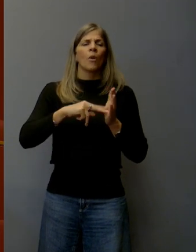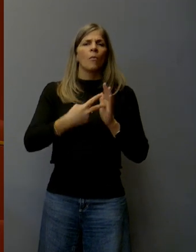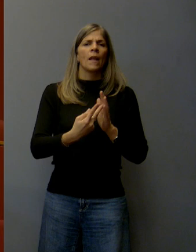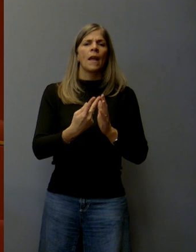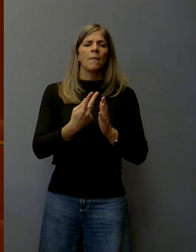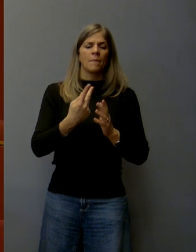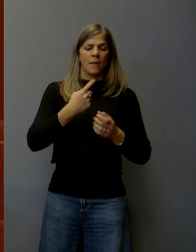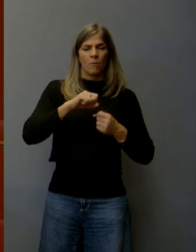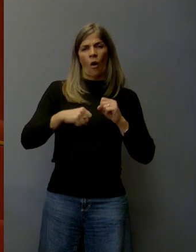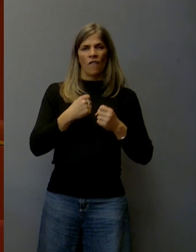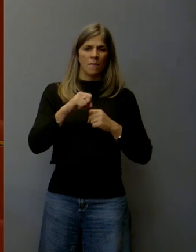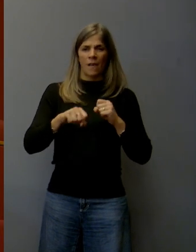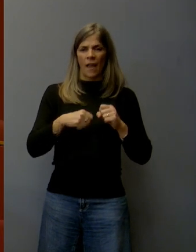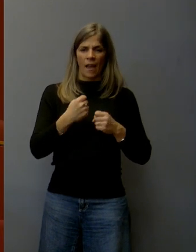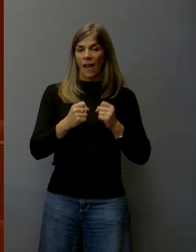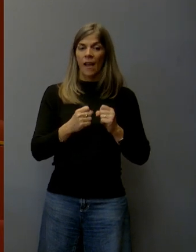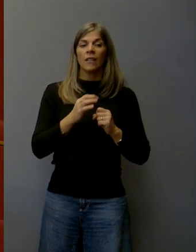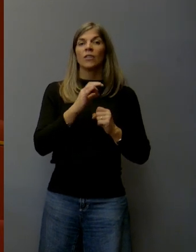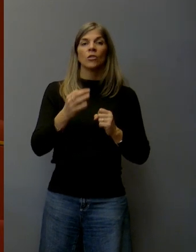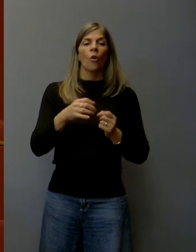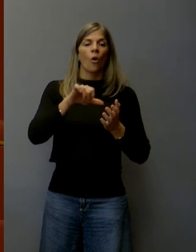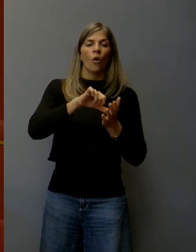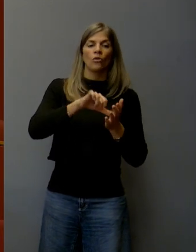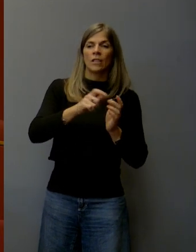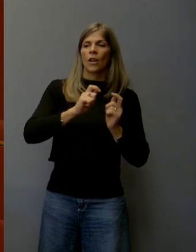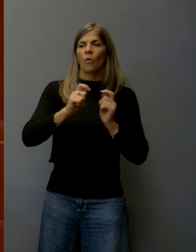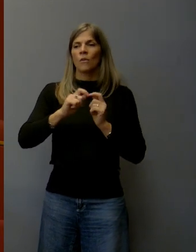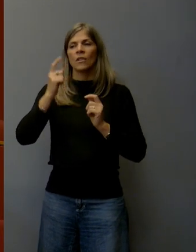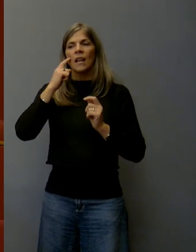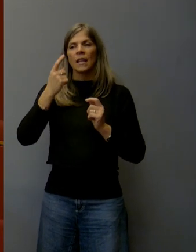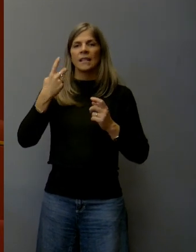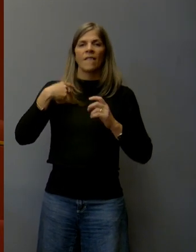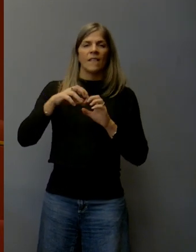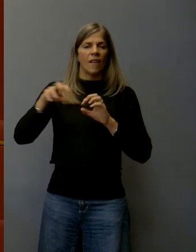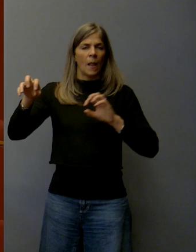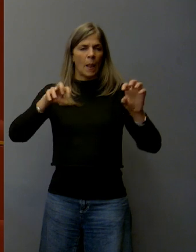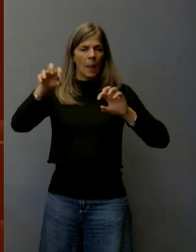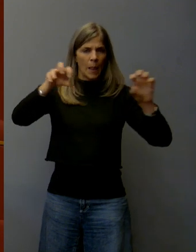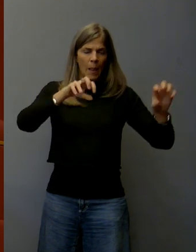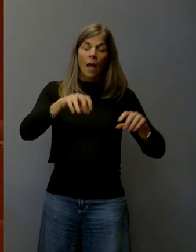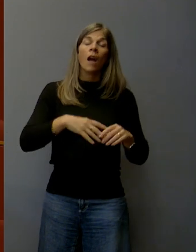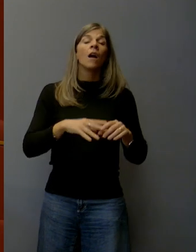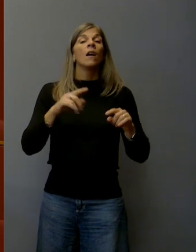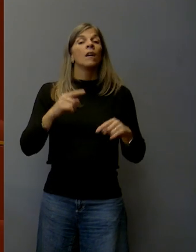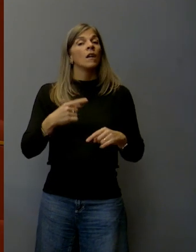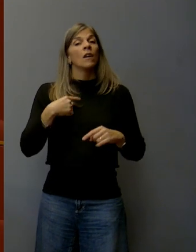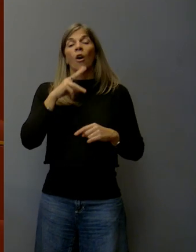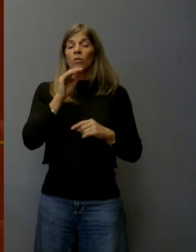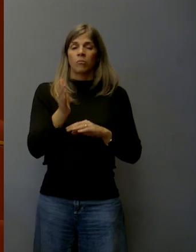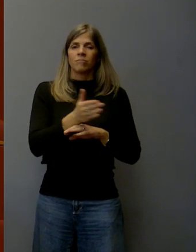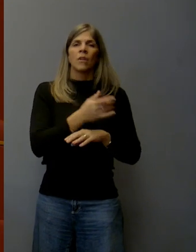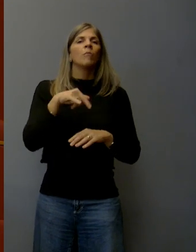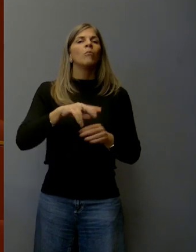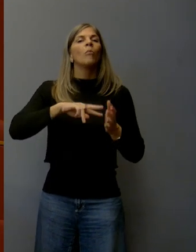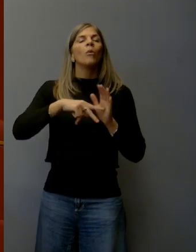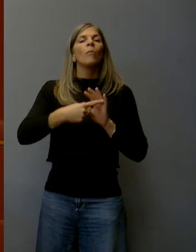possono trovare negozio centrali se si abita in zone non facilmente serviti Ma c'è tutto un problema anche di accesso alla